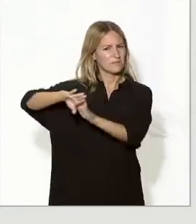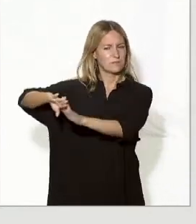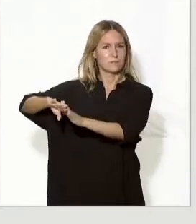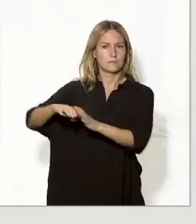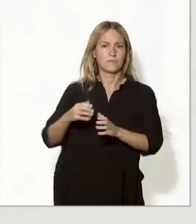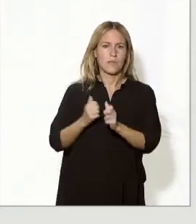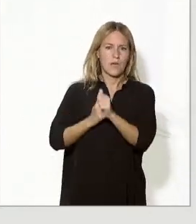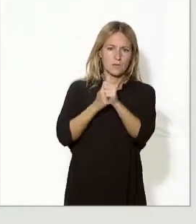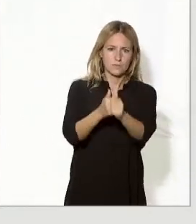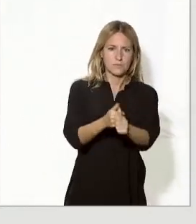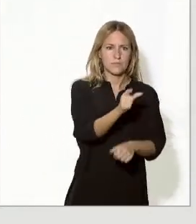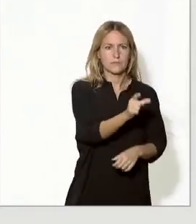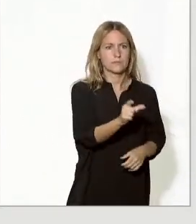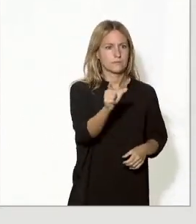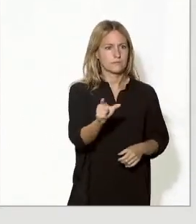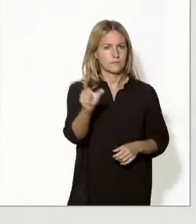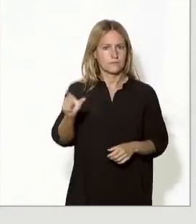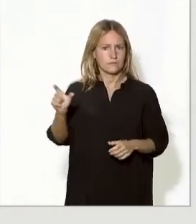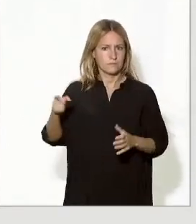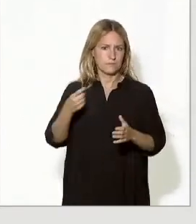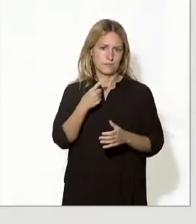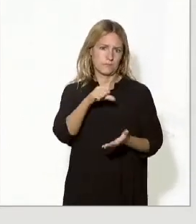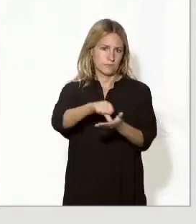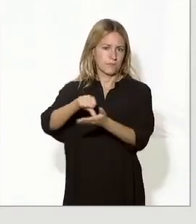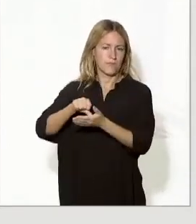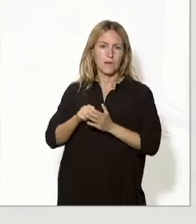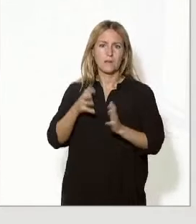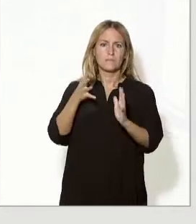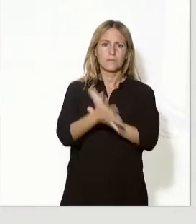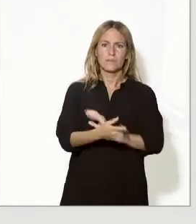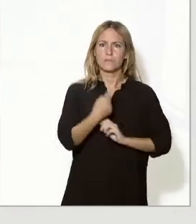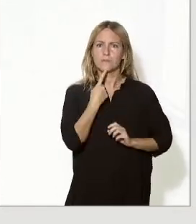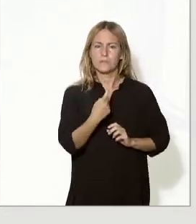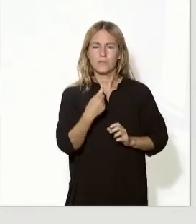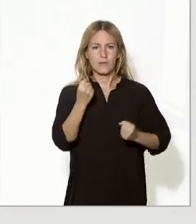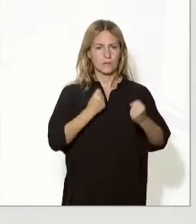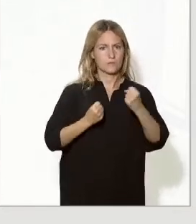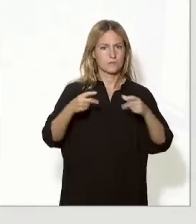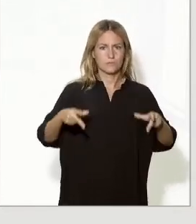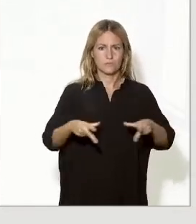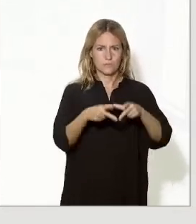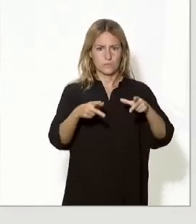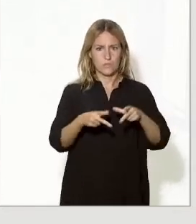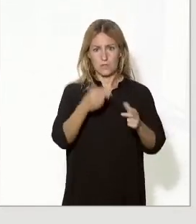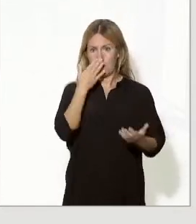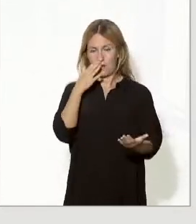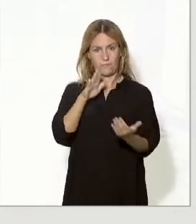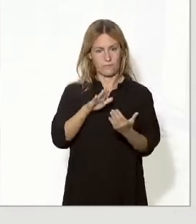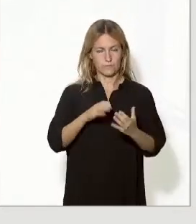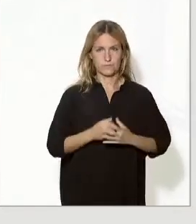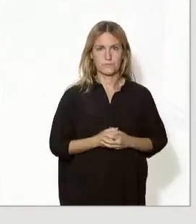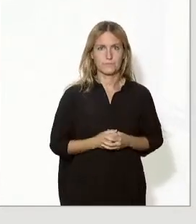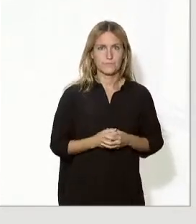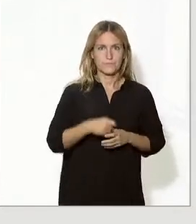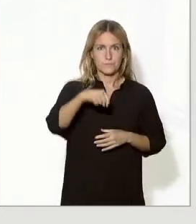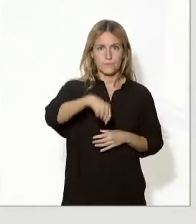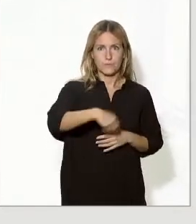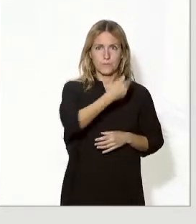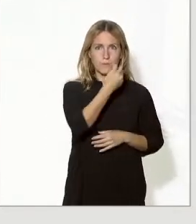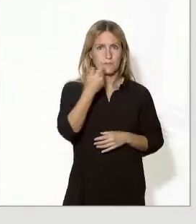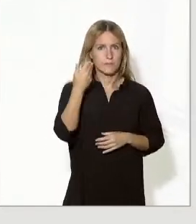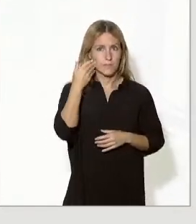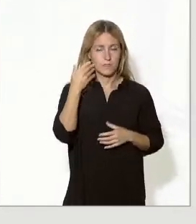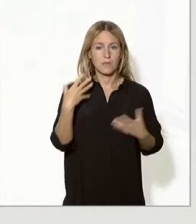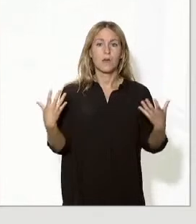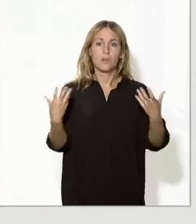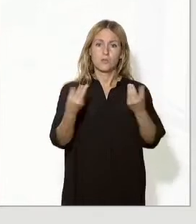acompanyés a la ciutadania davant de les dificultats econòmiques i socials a les que hem de fer front. Aquesta tarda,